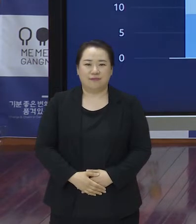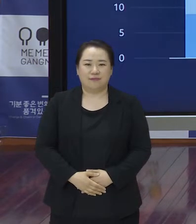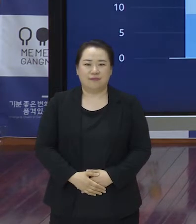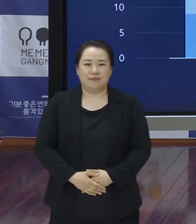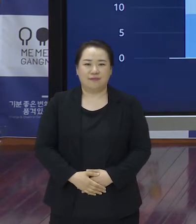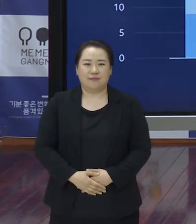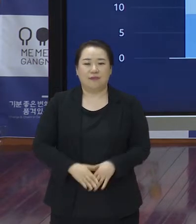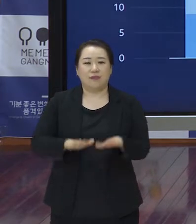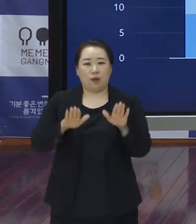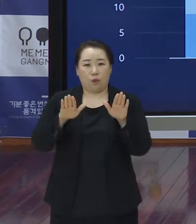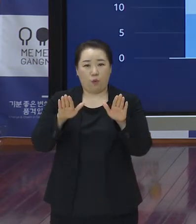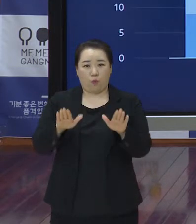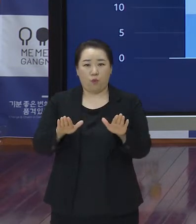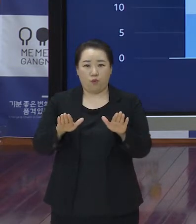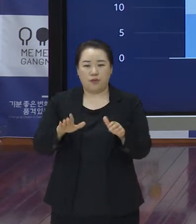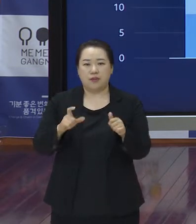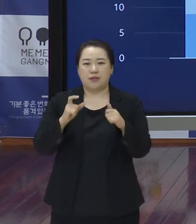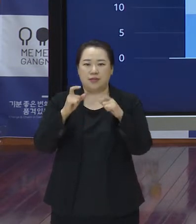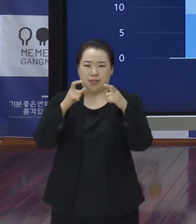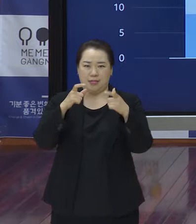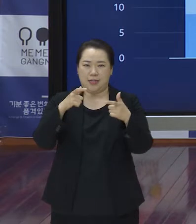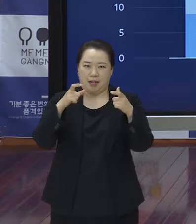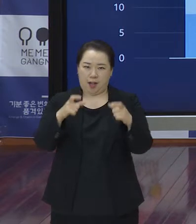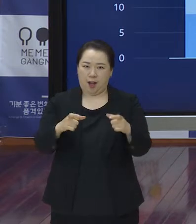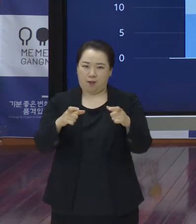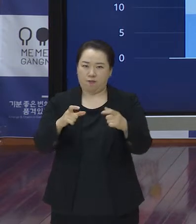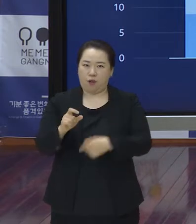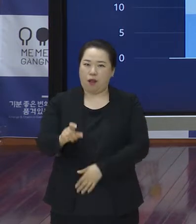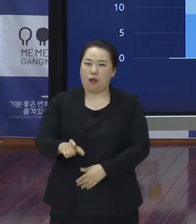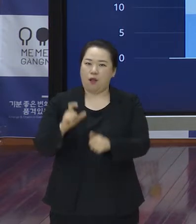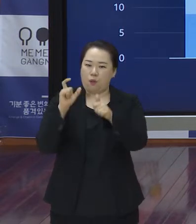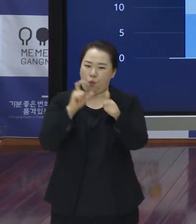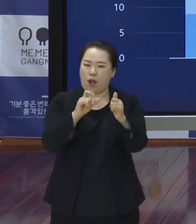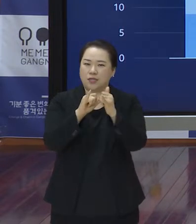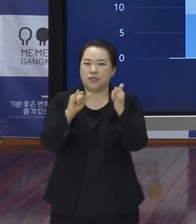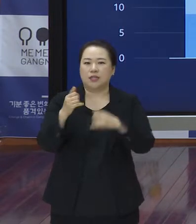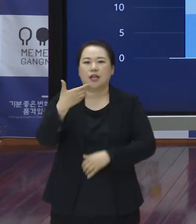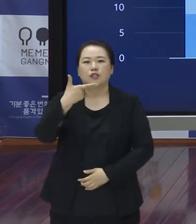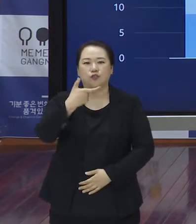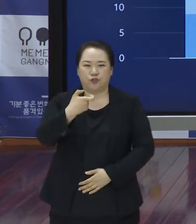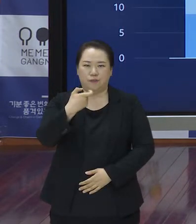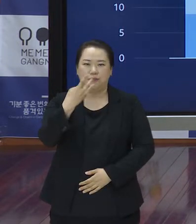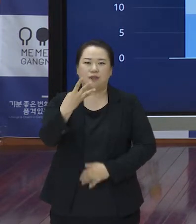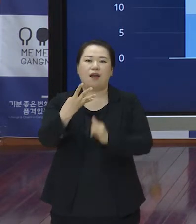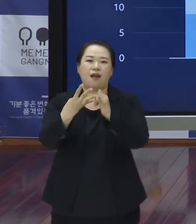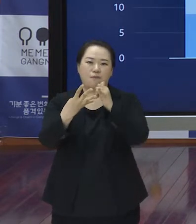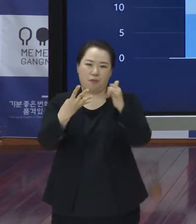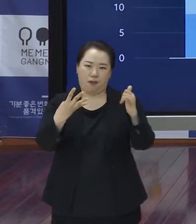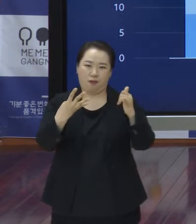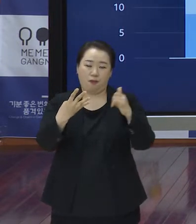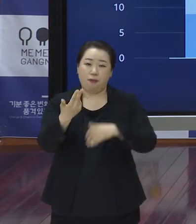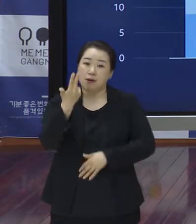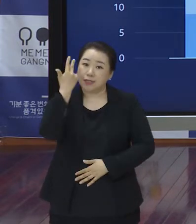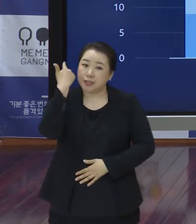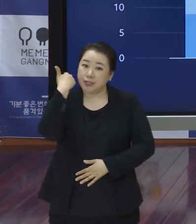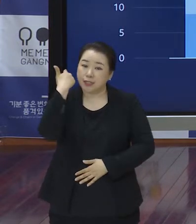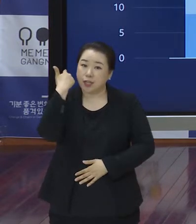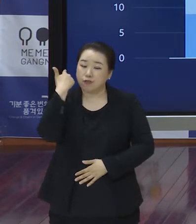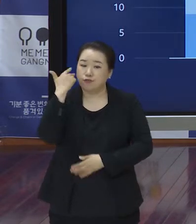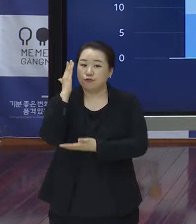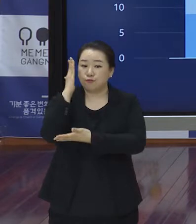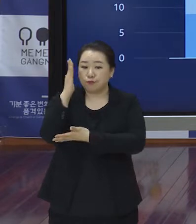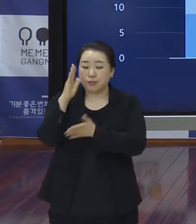먼저 오늘 현재 강남구의 확진자는 총 64명으로 지난 주말